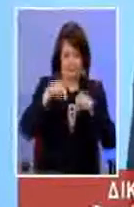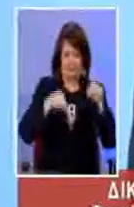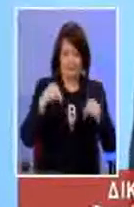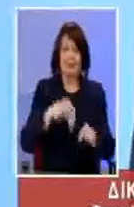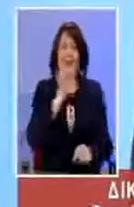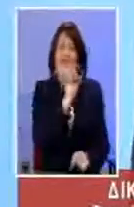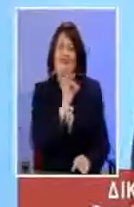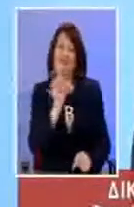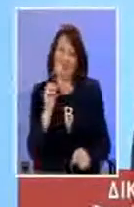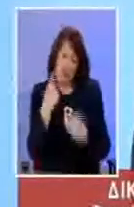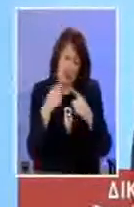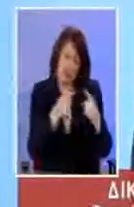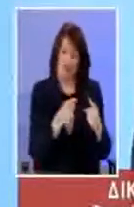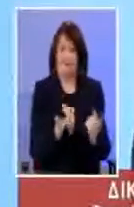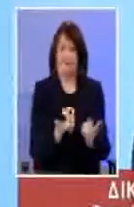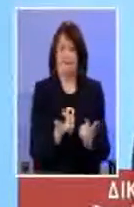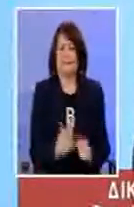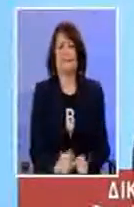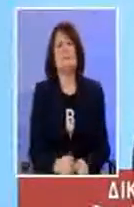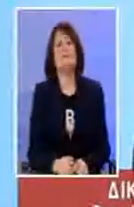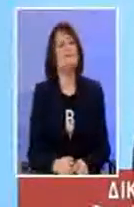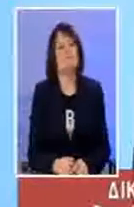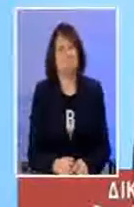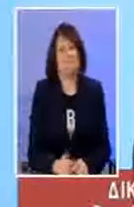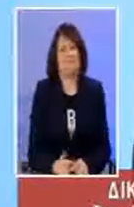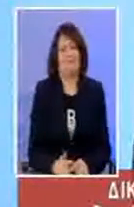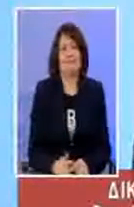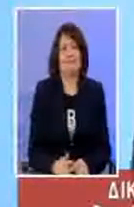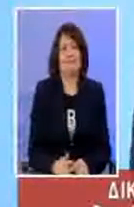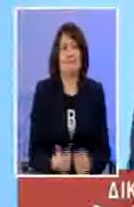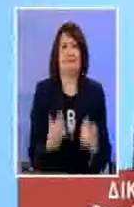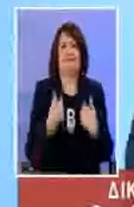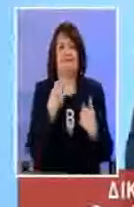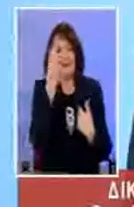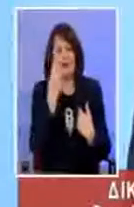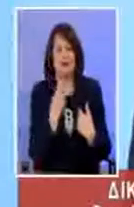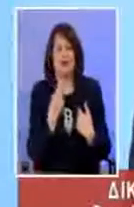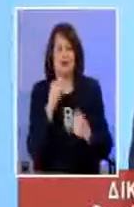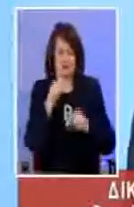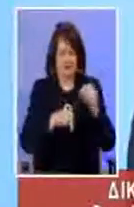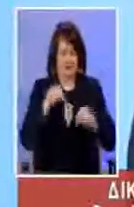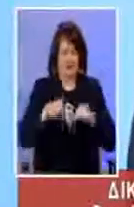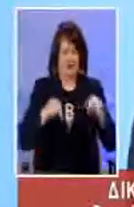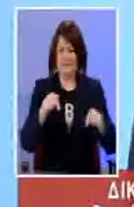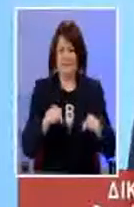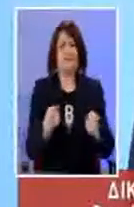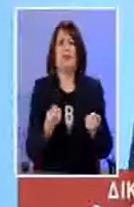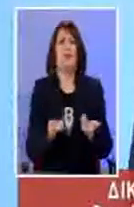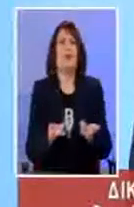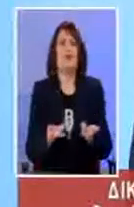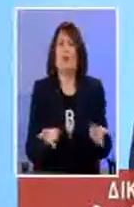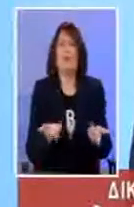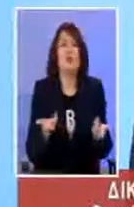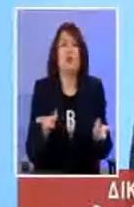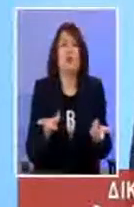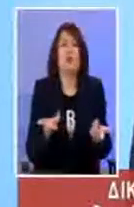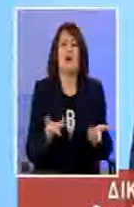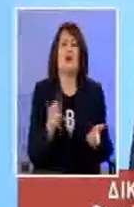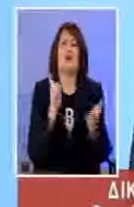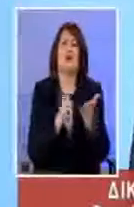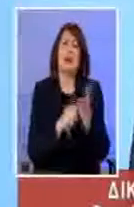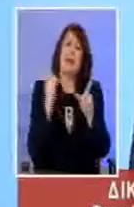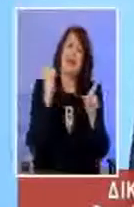τα επάνω, τα F αυτά, ναι. Πλήκτρα, αν δεν είναι διακεκριμένα, τότε ένας τυφλός πιάνει και σου λέει Πού βρίσκομαι τώρα εδώ? Ή πρέπει να υπάρχουν οι